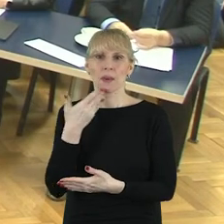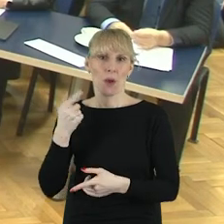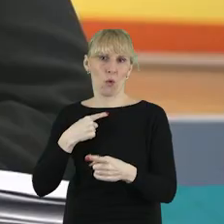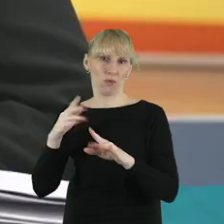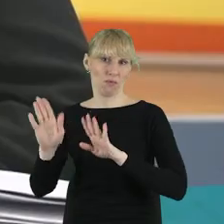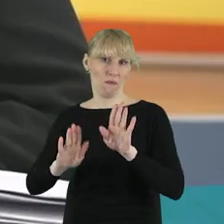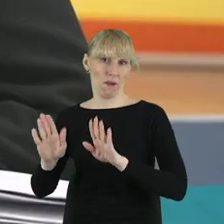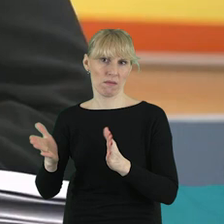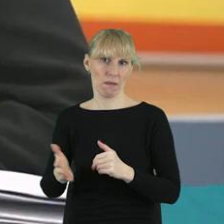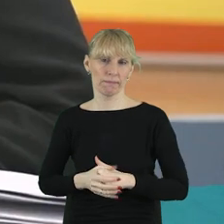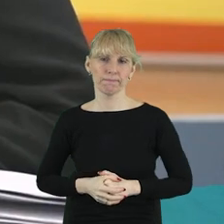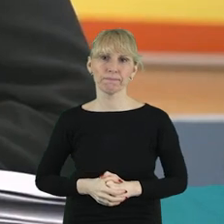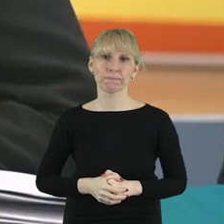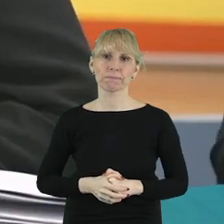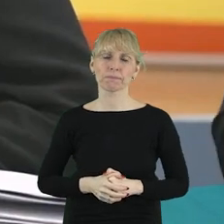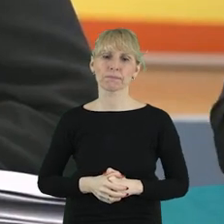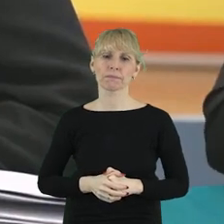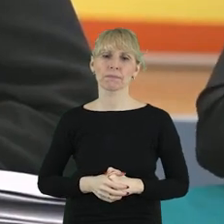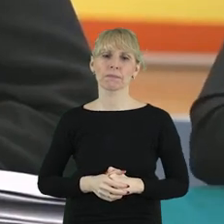Dziękuję bardzo.